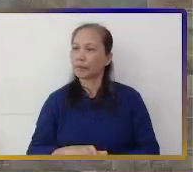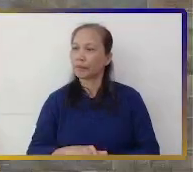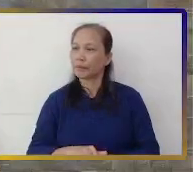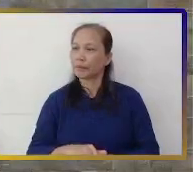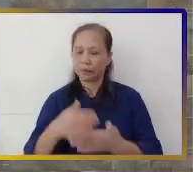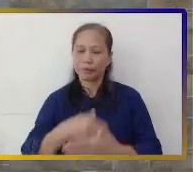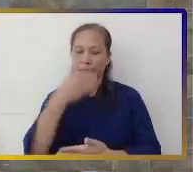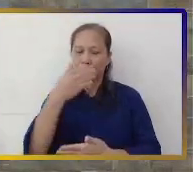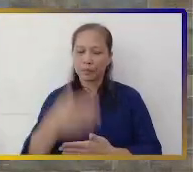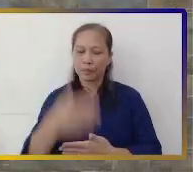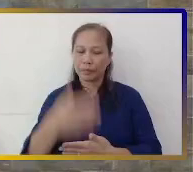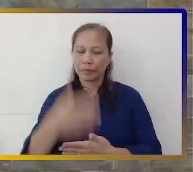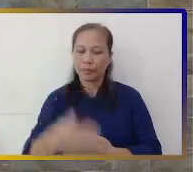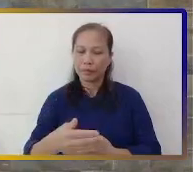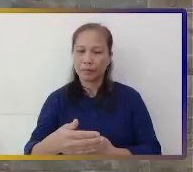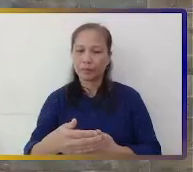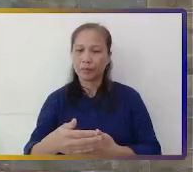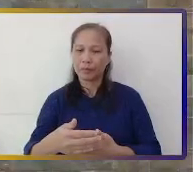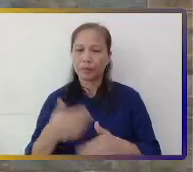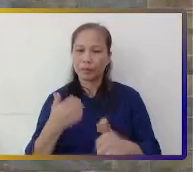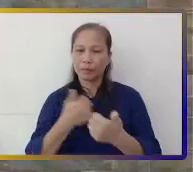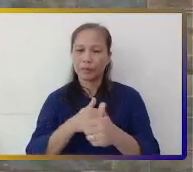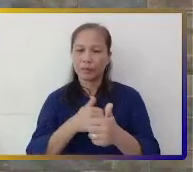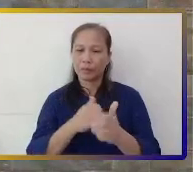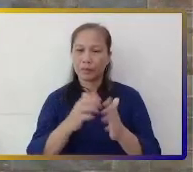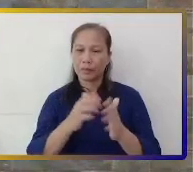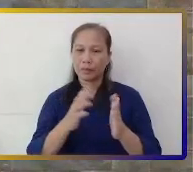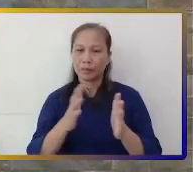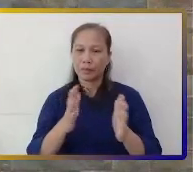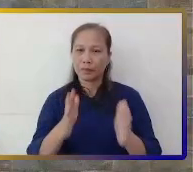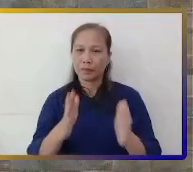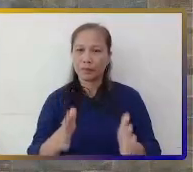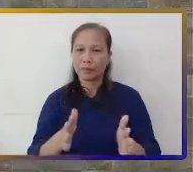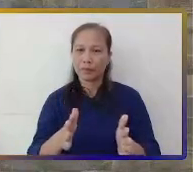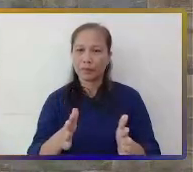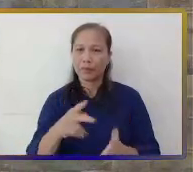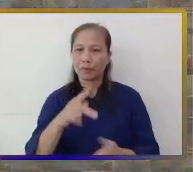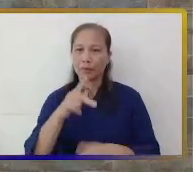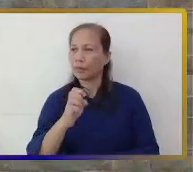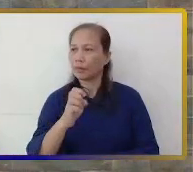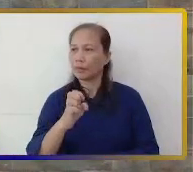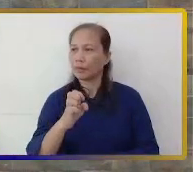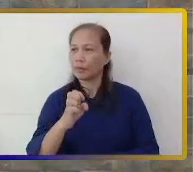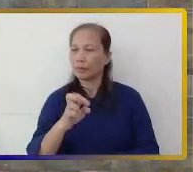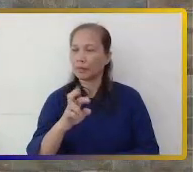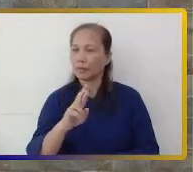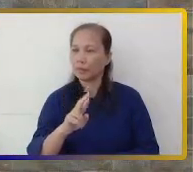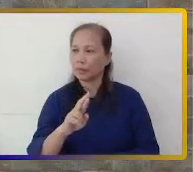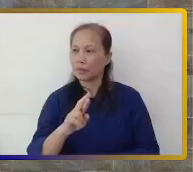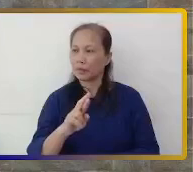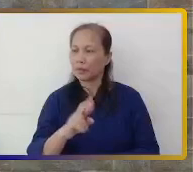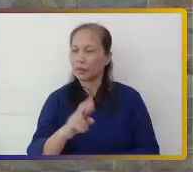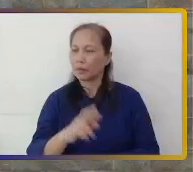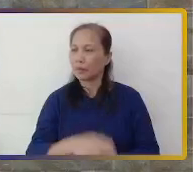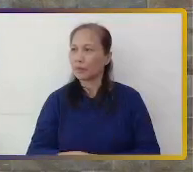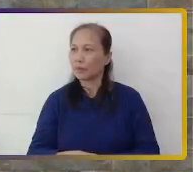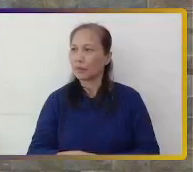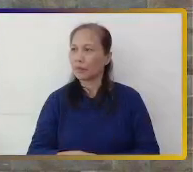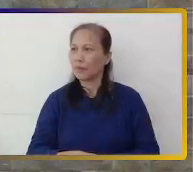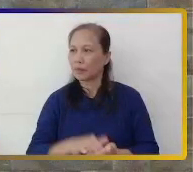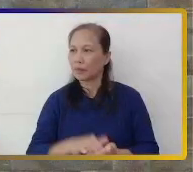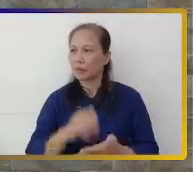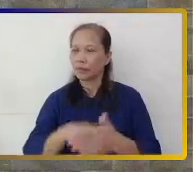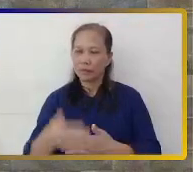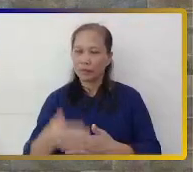yung successor ni Peter de bru you see siya po yung successor siya po yung sumunod kay Peter